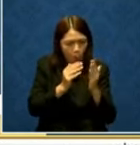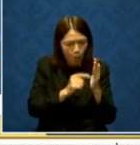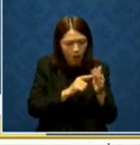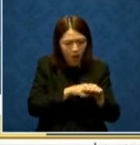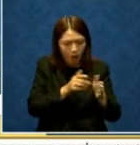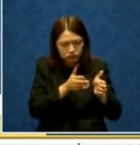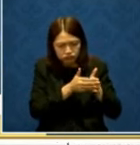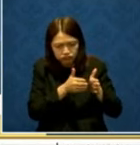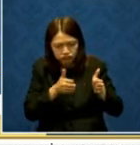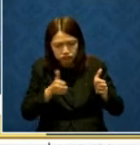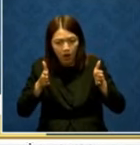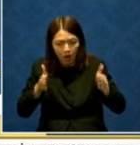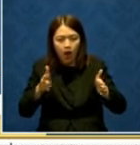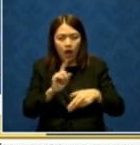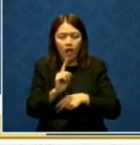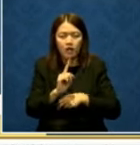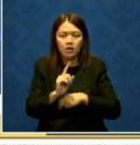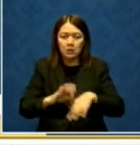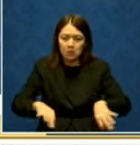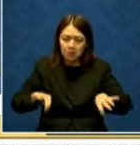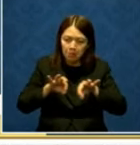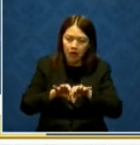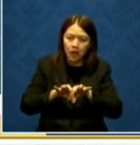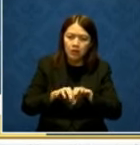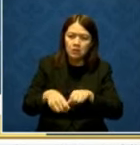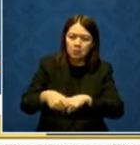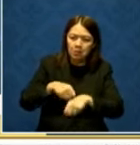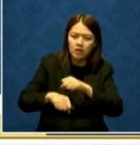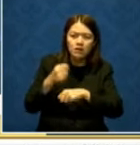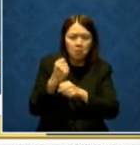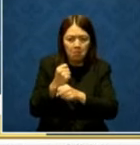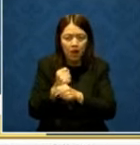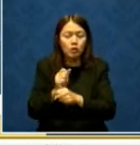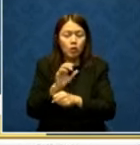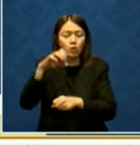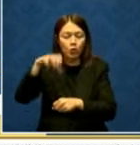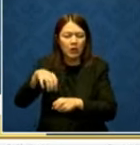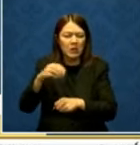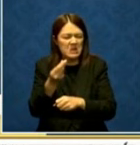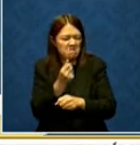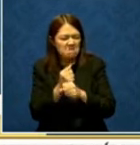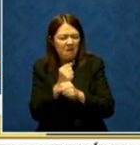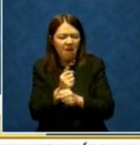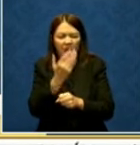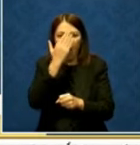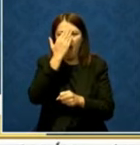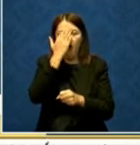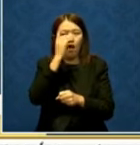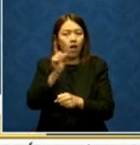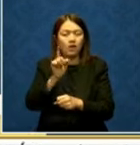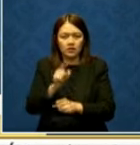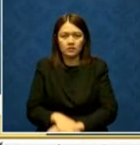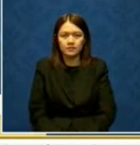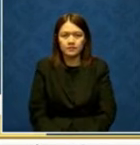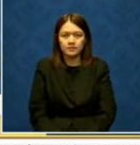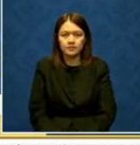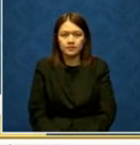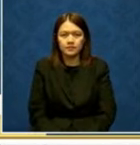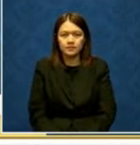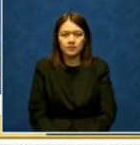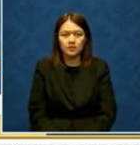เวลาและการให้ความสำคัญของเรื่องงานและการปฏิบัติของหน่วยงานนะครับว่ามันเร่งรัดขนาดไหนอย่างเช่นเอ่อเ่อถ้า